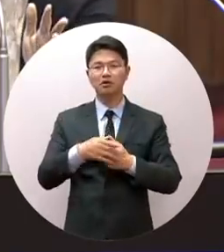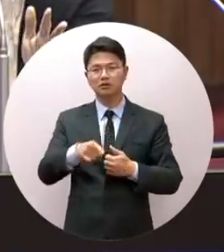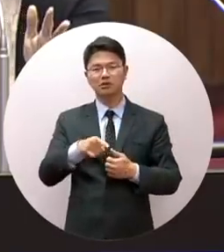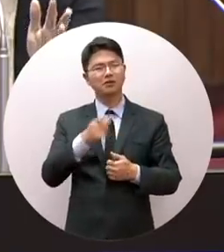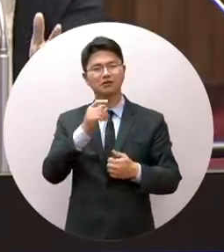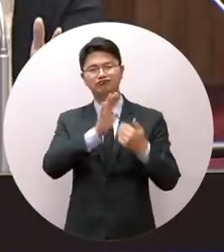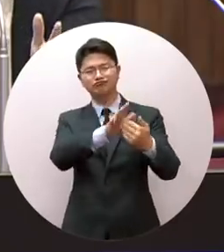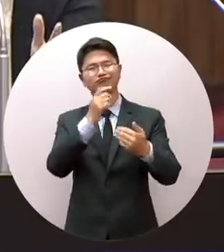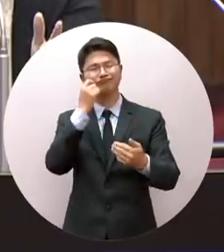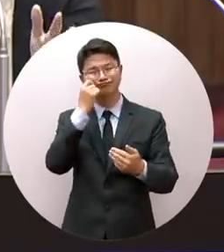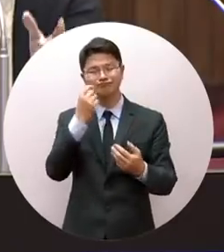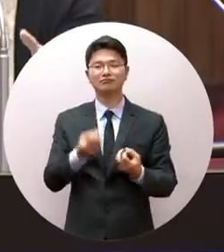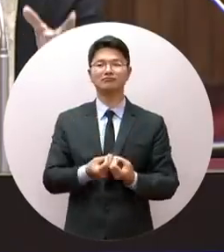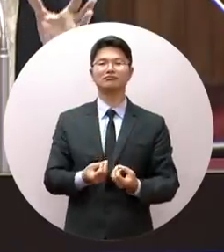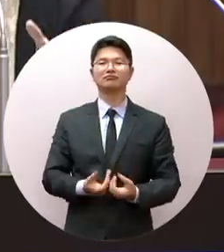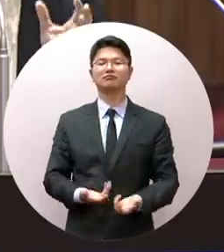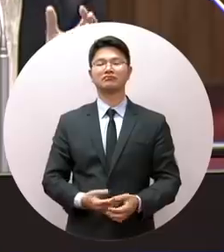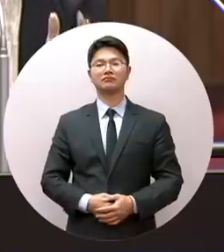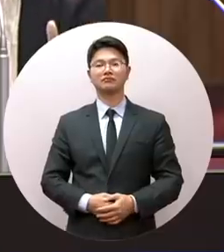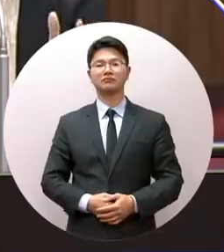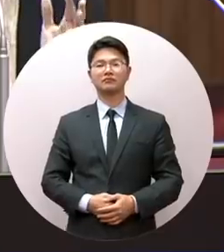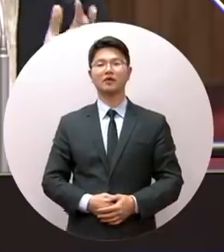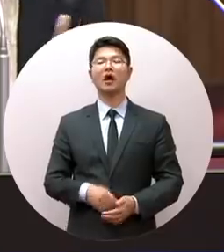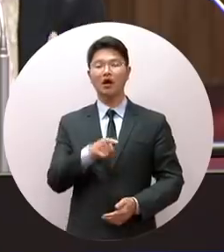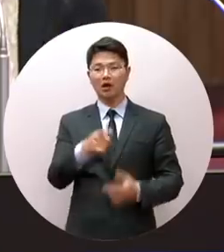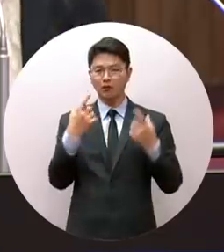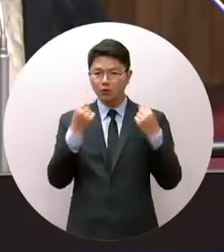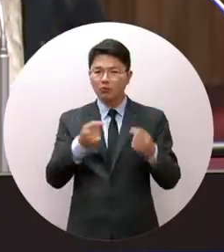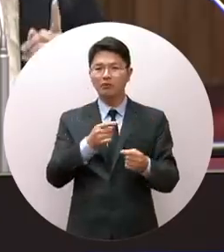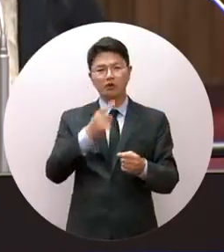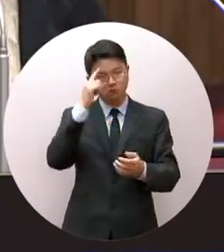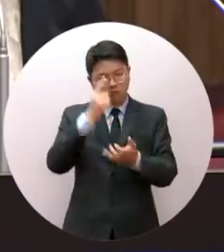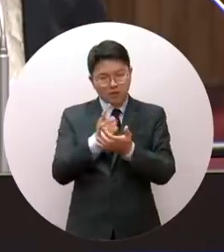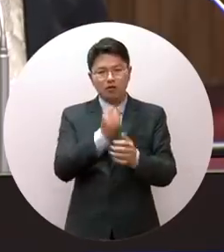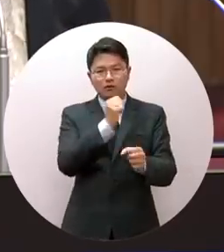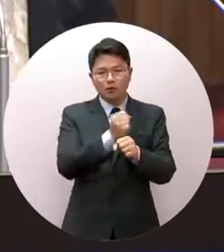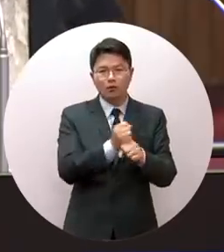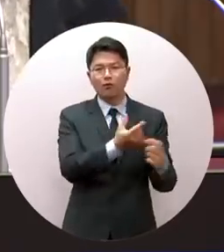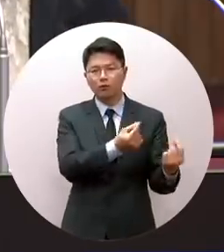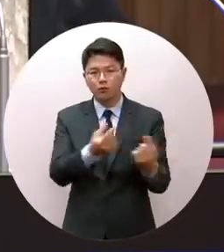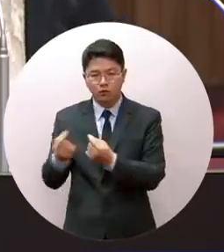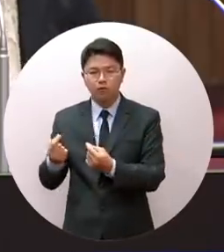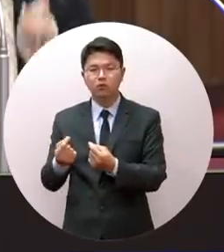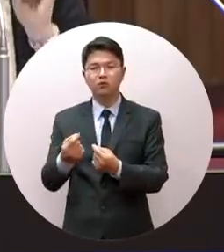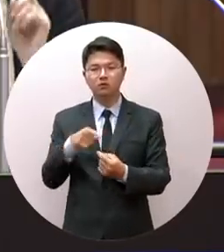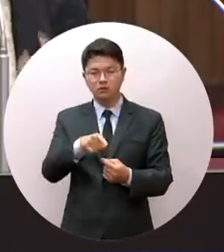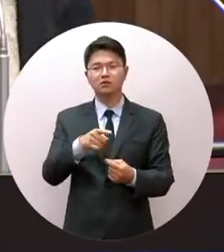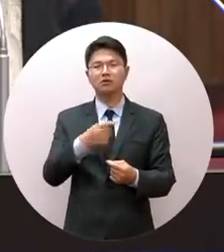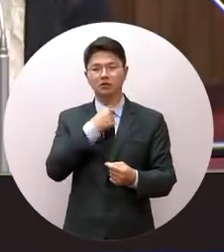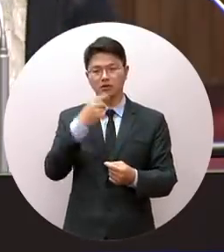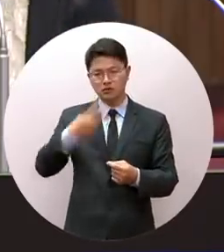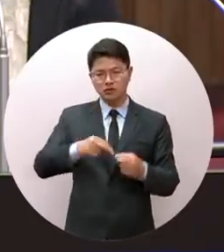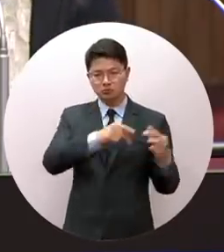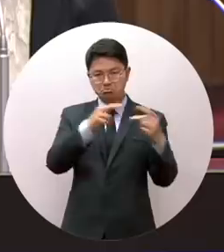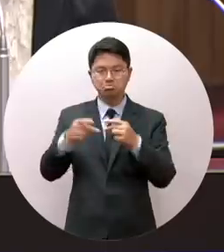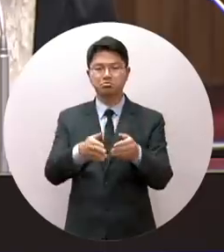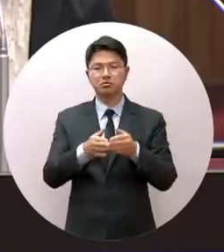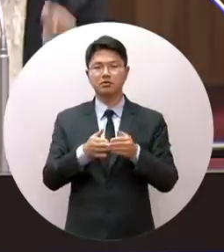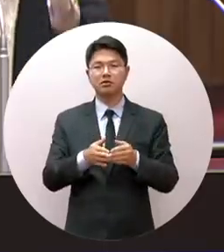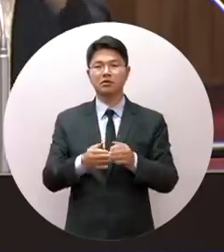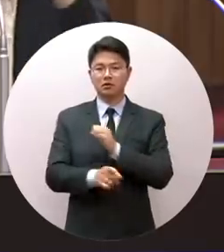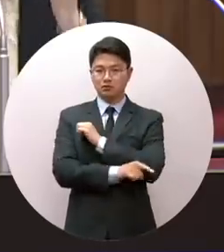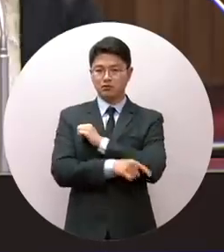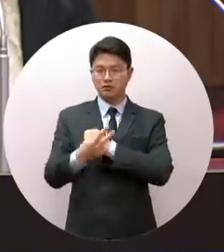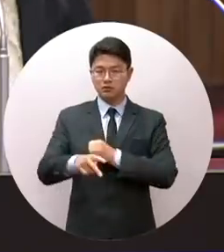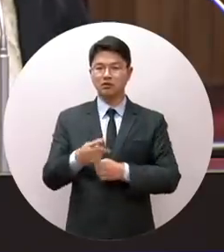要拒绝，但是基本例行性的东西如何去减少业务，我觉得这个是一个非常重要的重点。好，我最后我也